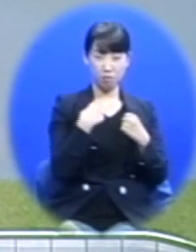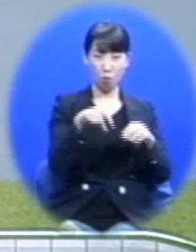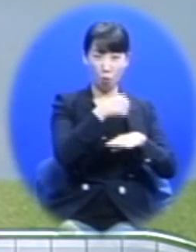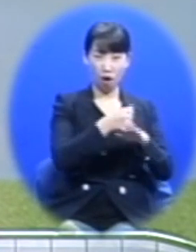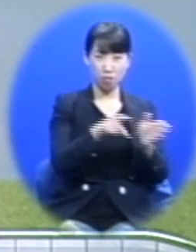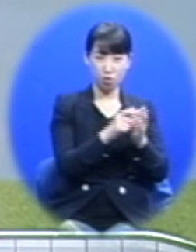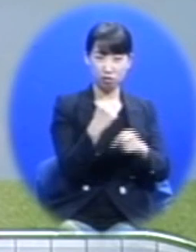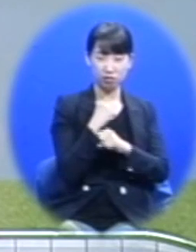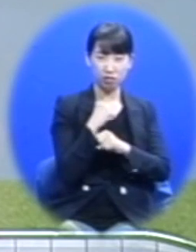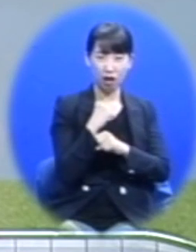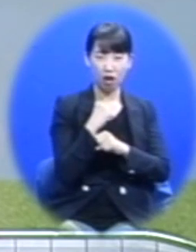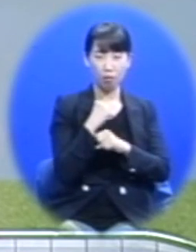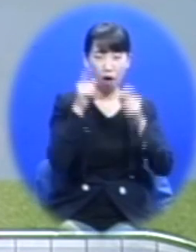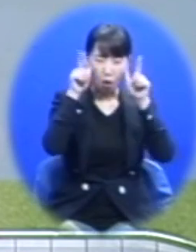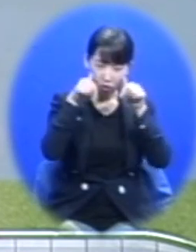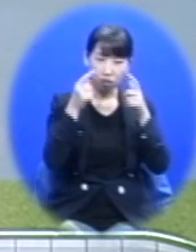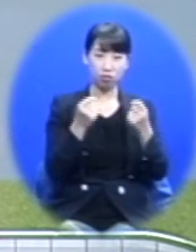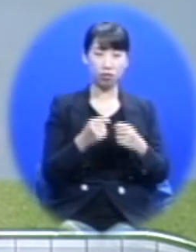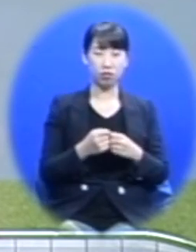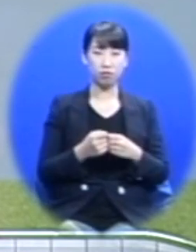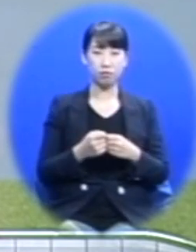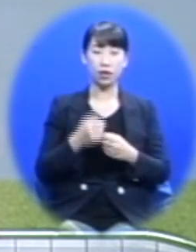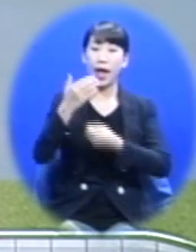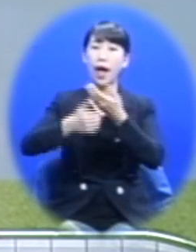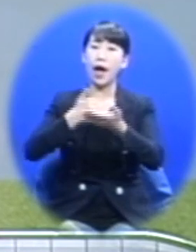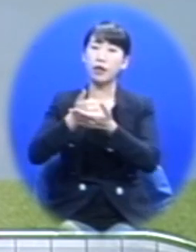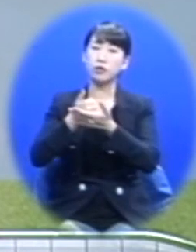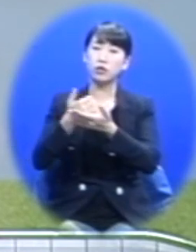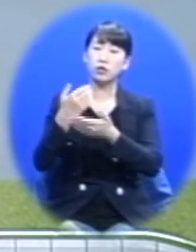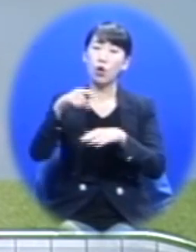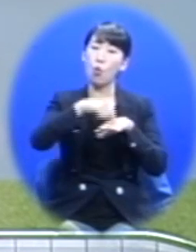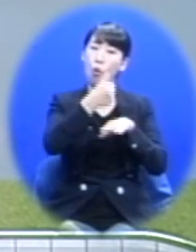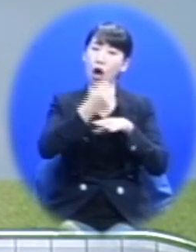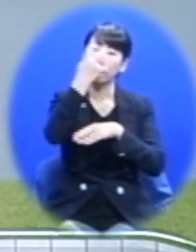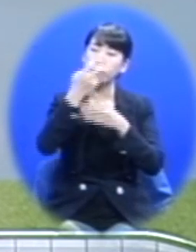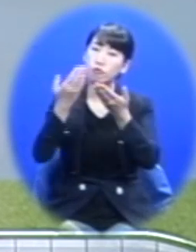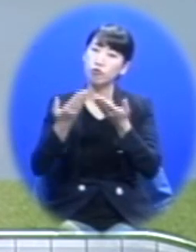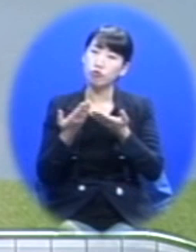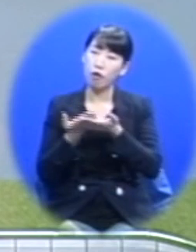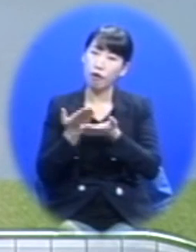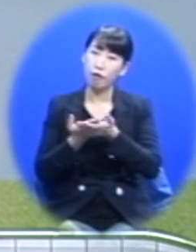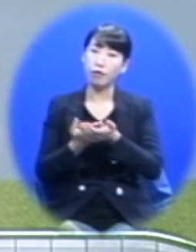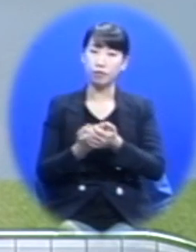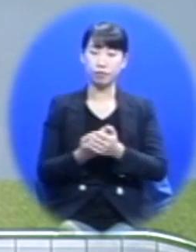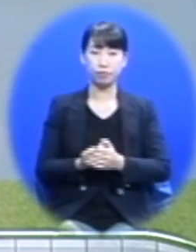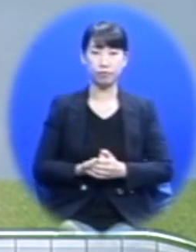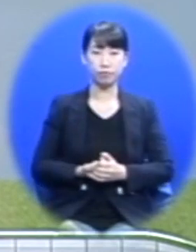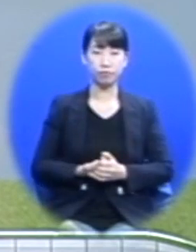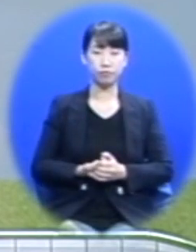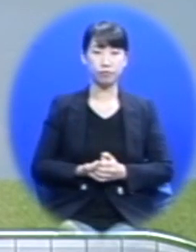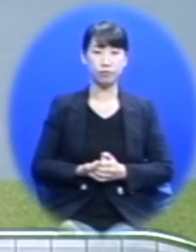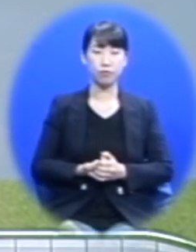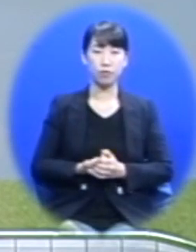구합니다. 하나님 붙들어주세요. 하나님 왕을 지켜주세요. 하나님의 손에